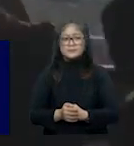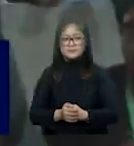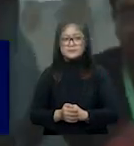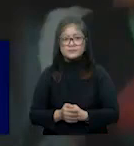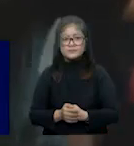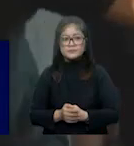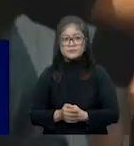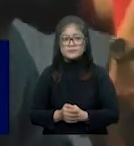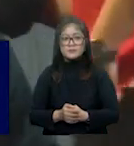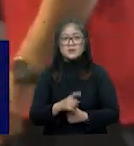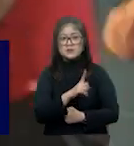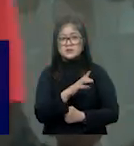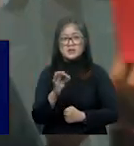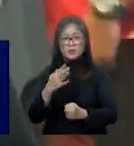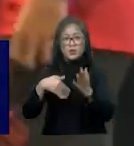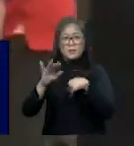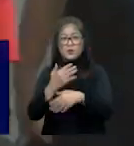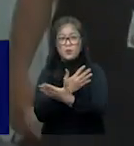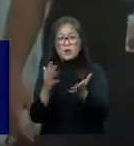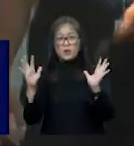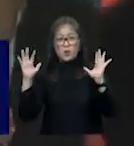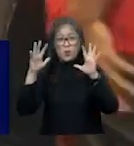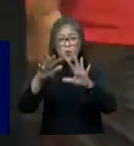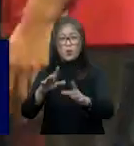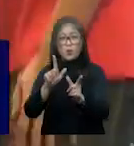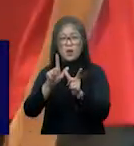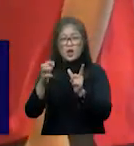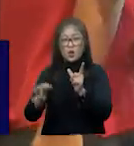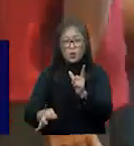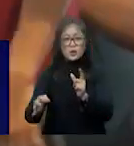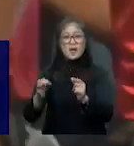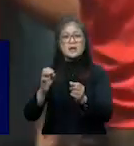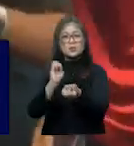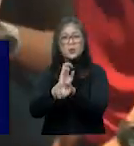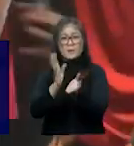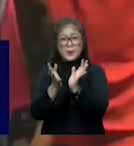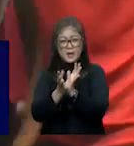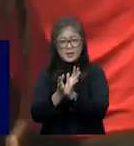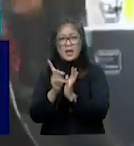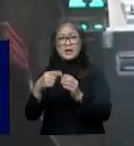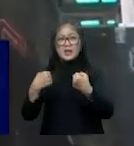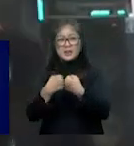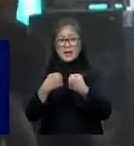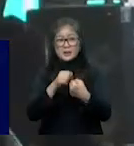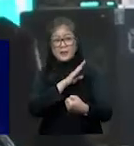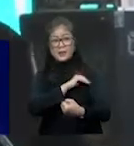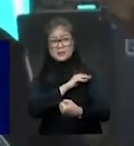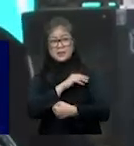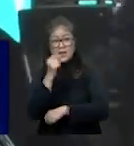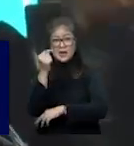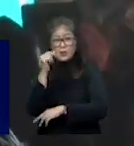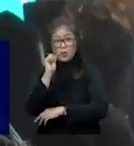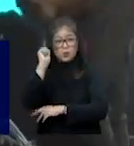ribuan warga madati halaman walikota Surabaya untuk melihat langsung para pemain Timnas Indonesia dan Palestina yang bertanding Rabu lusa di